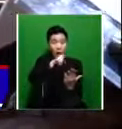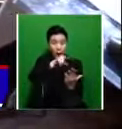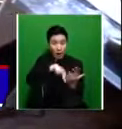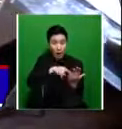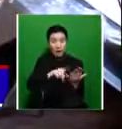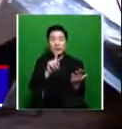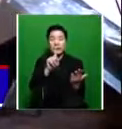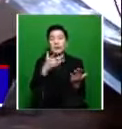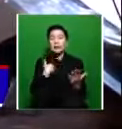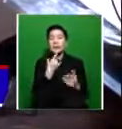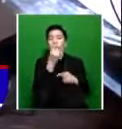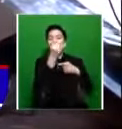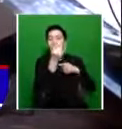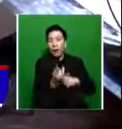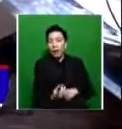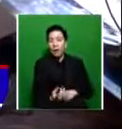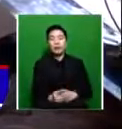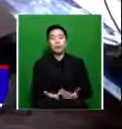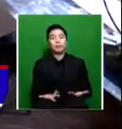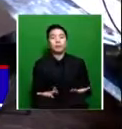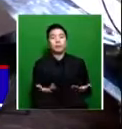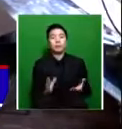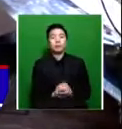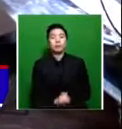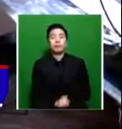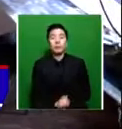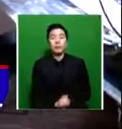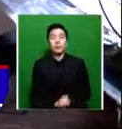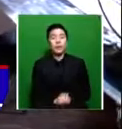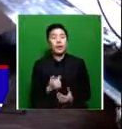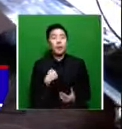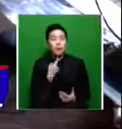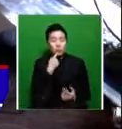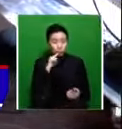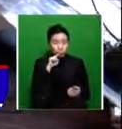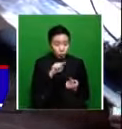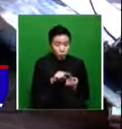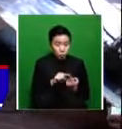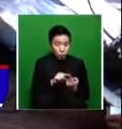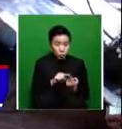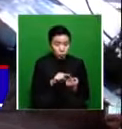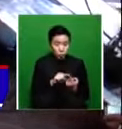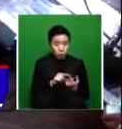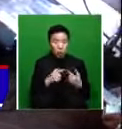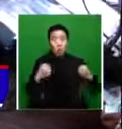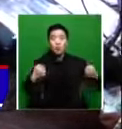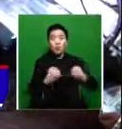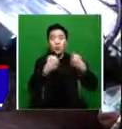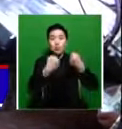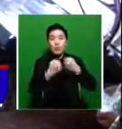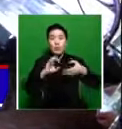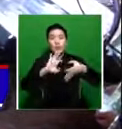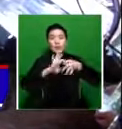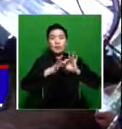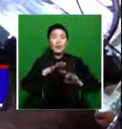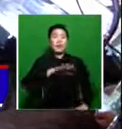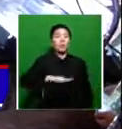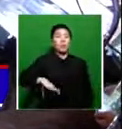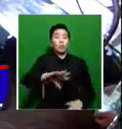ก็คือมาตรการผมพูดไปถึงเรื่องของปิดสนามมวยสนามแข่งกีฬาแล้วนะ